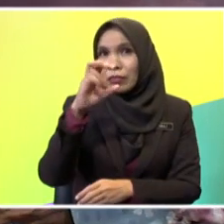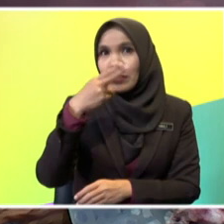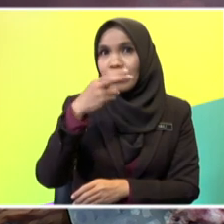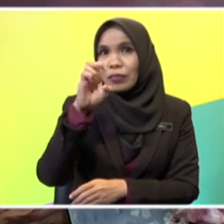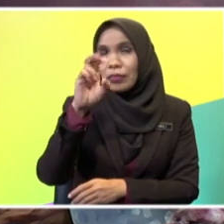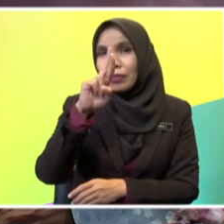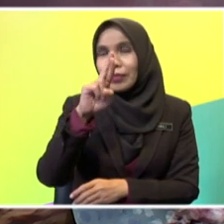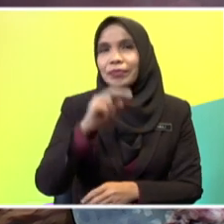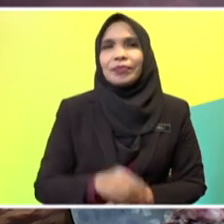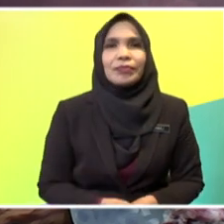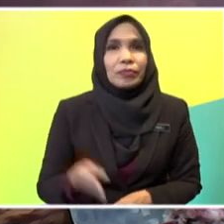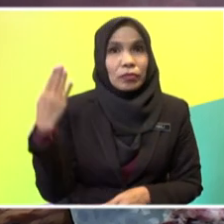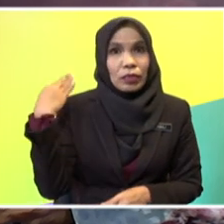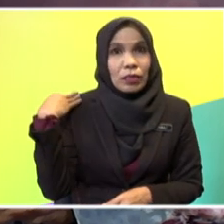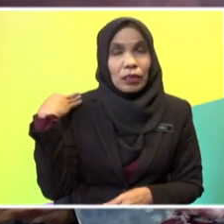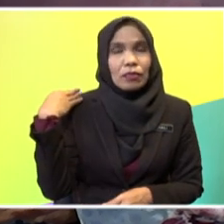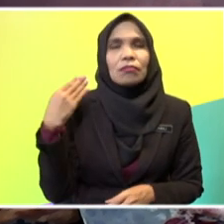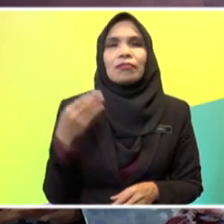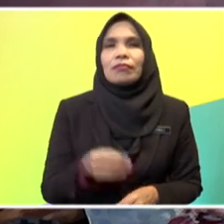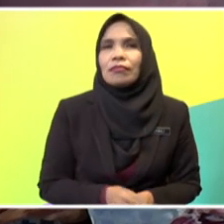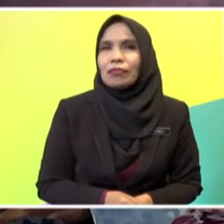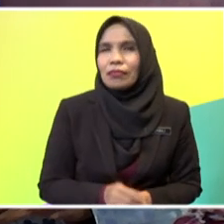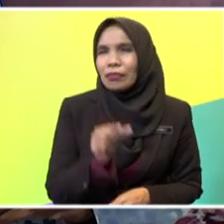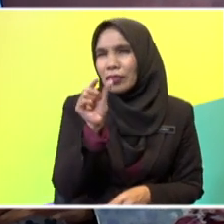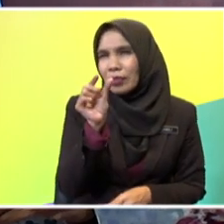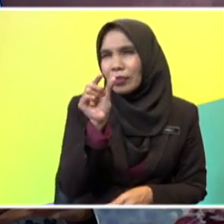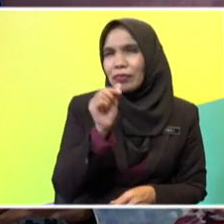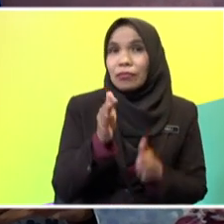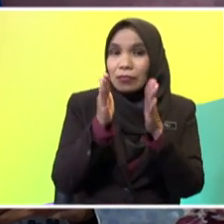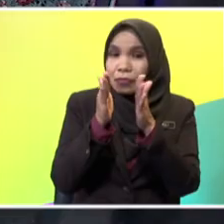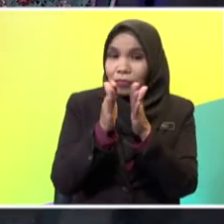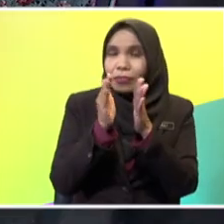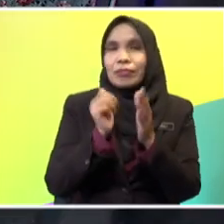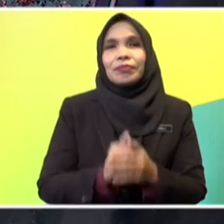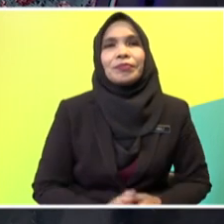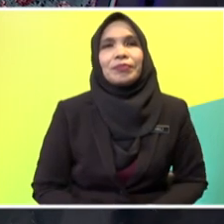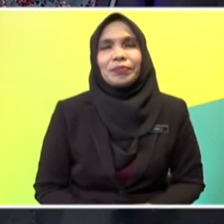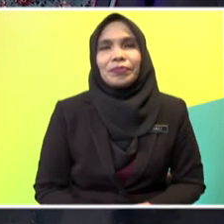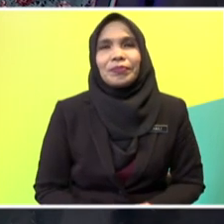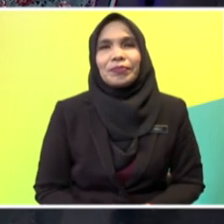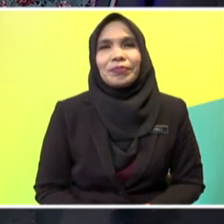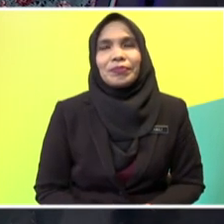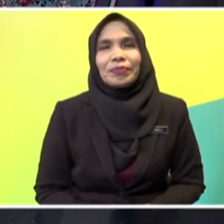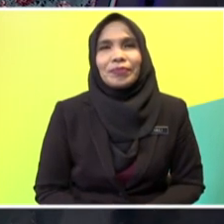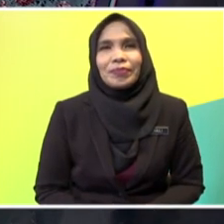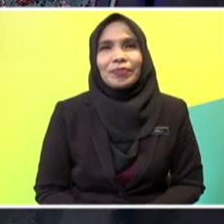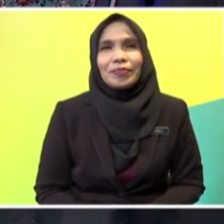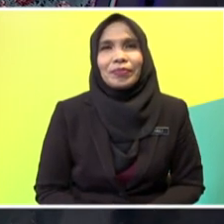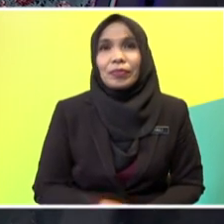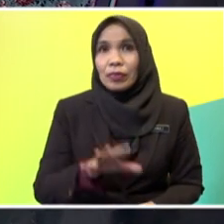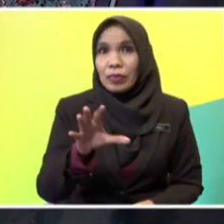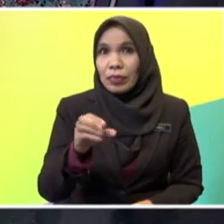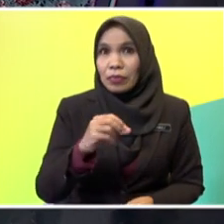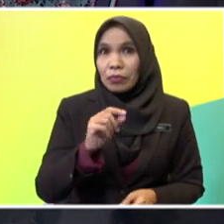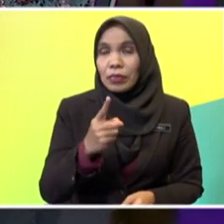belakang dia kecil. Ah, dekat sini ada tulis dah dekat magic ruler. Leher belakang. Leher belakang. Okey. Okay, ambil je.